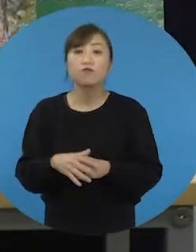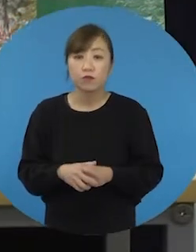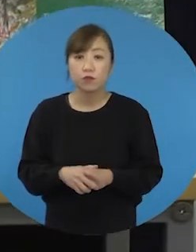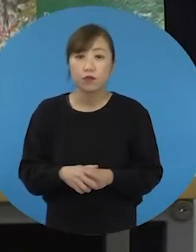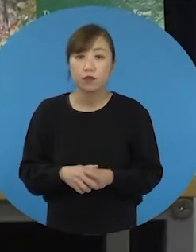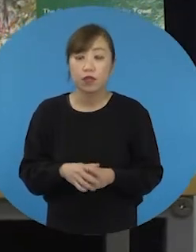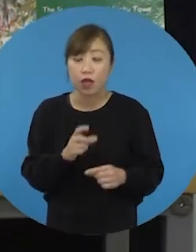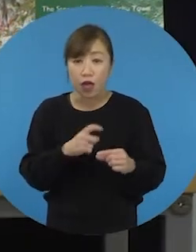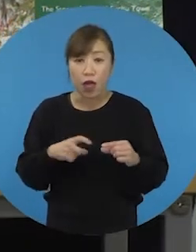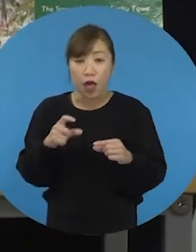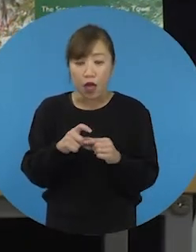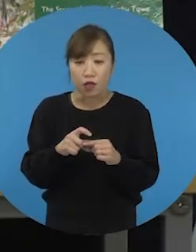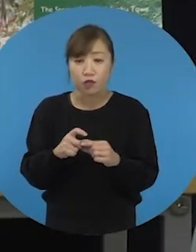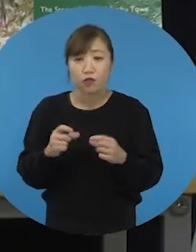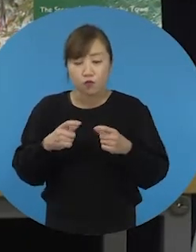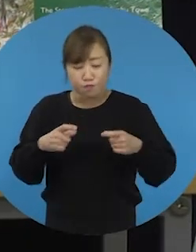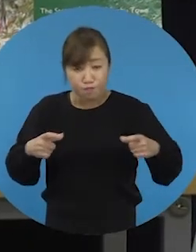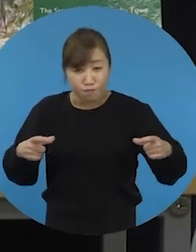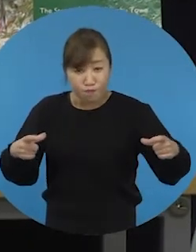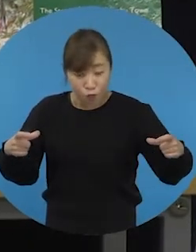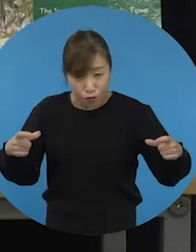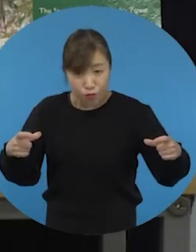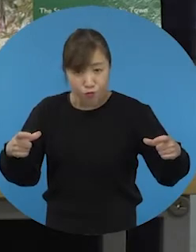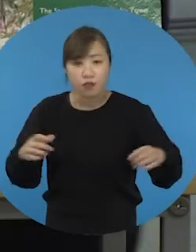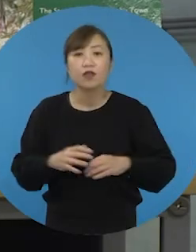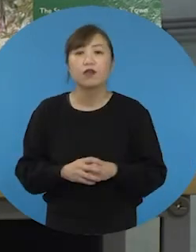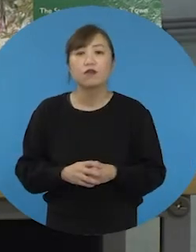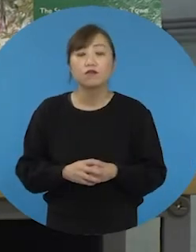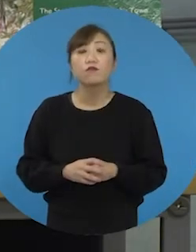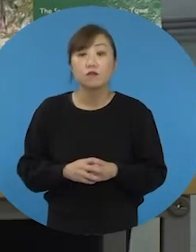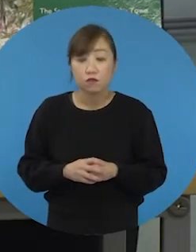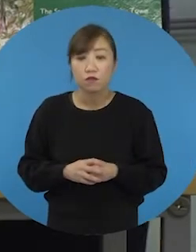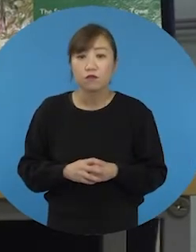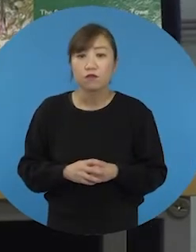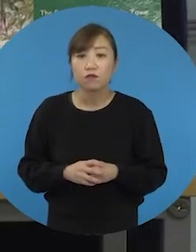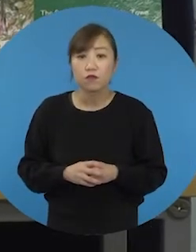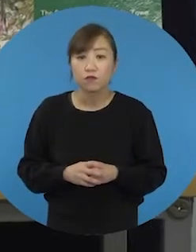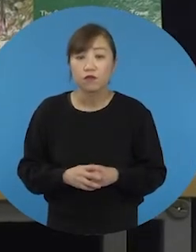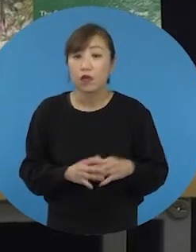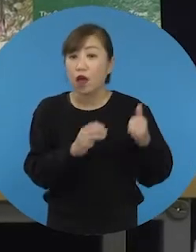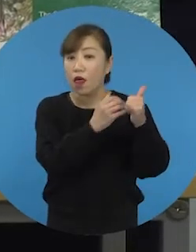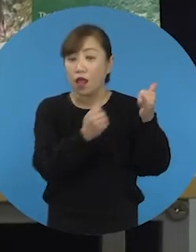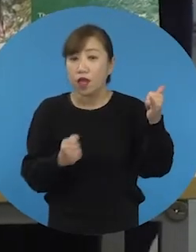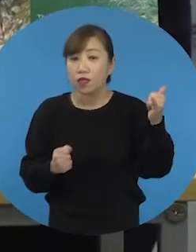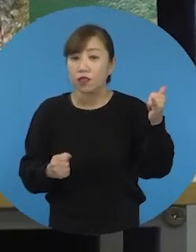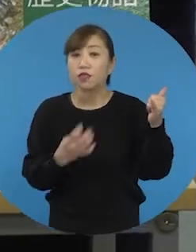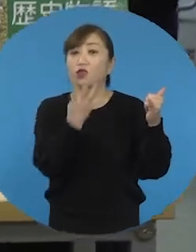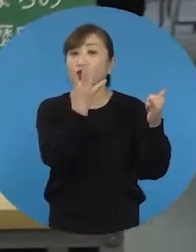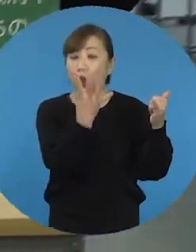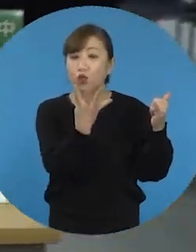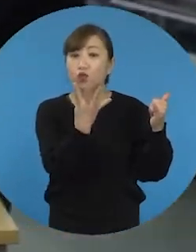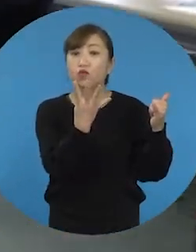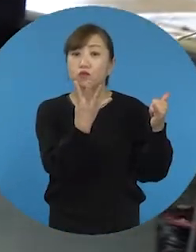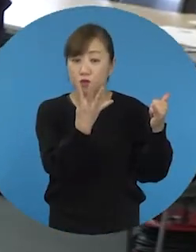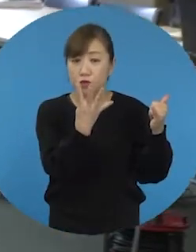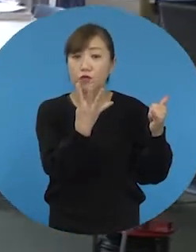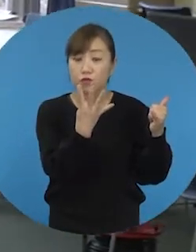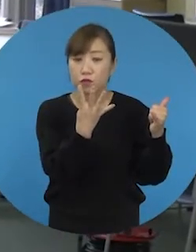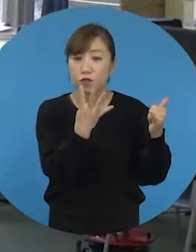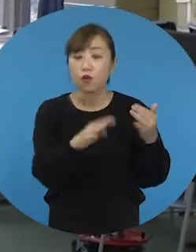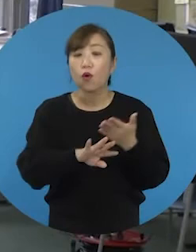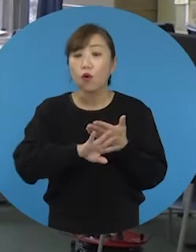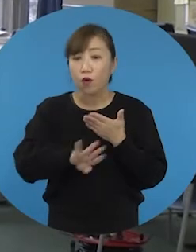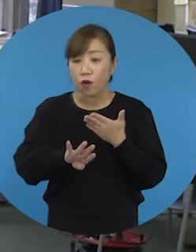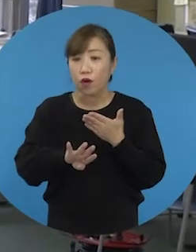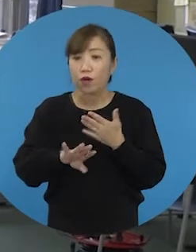からもっと出るってことですか？ はい、たくさん出ていきます。 どのくらい？ はい、原始古代、中世、近世、